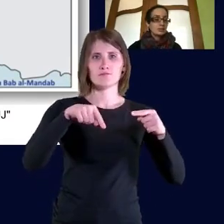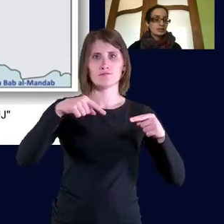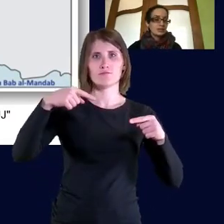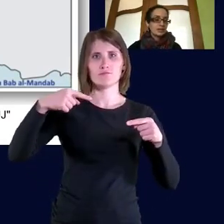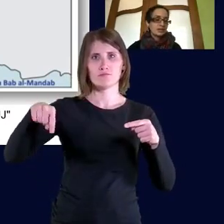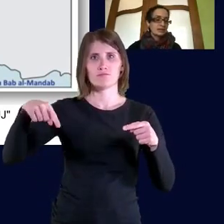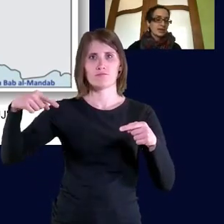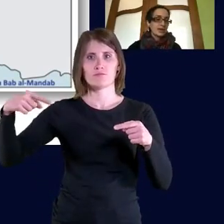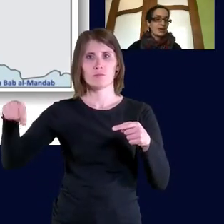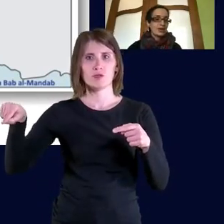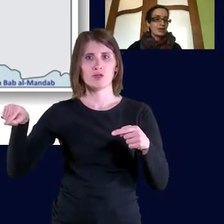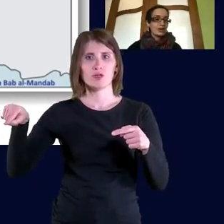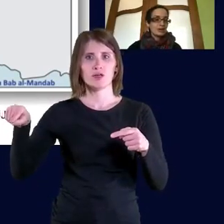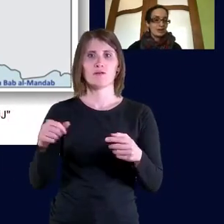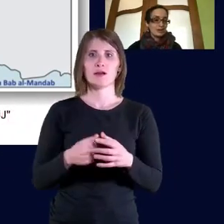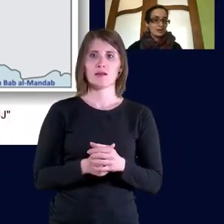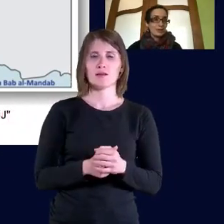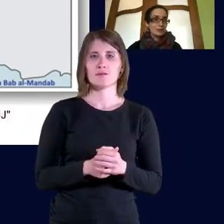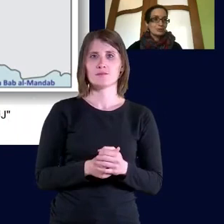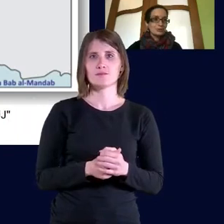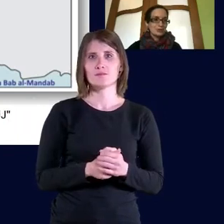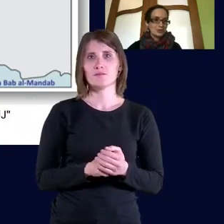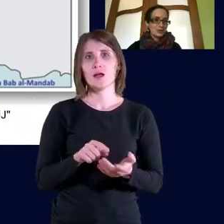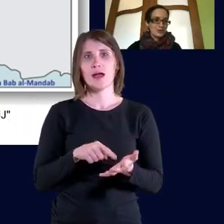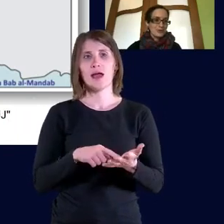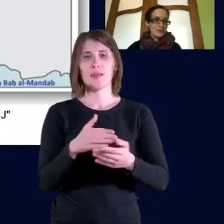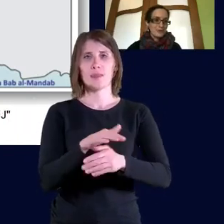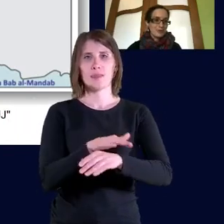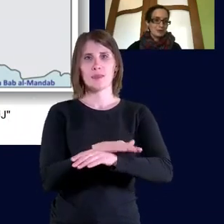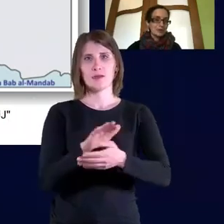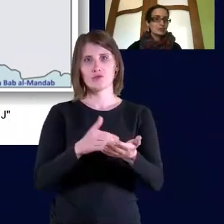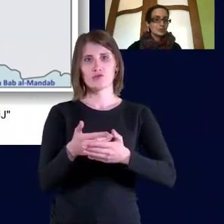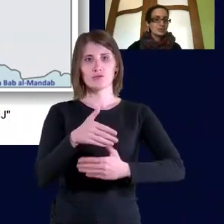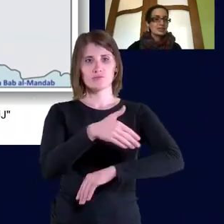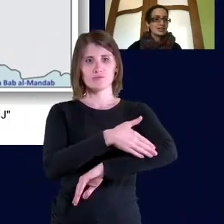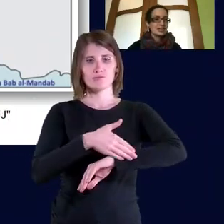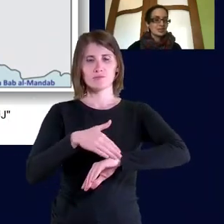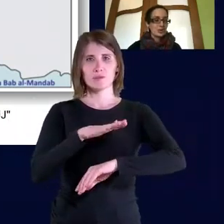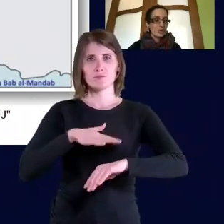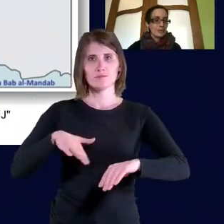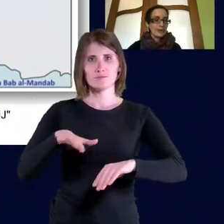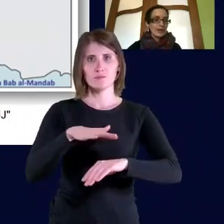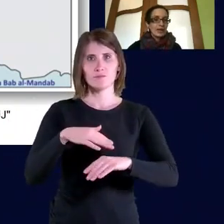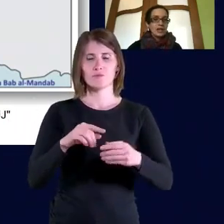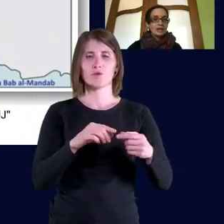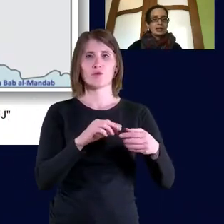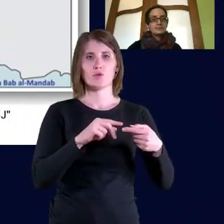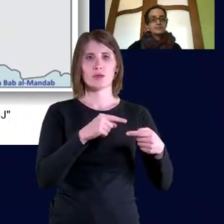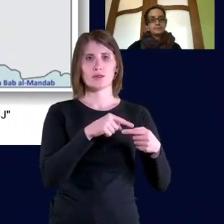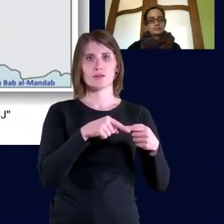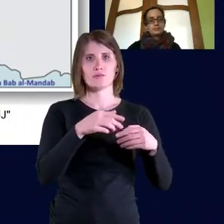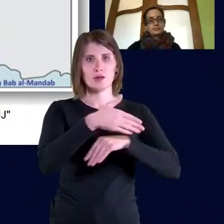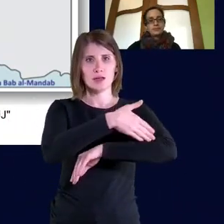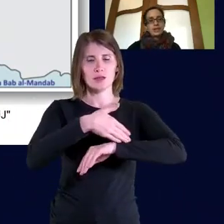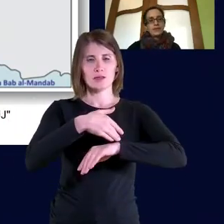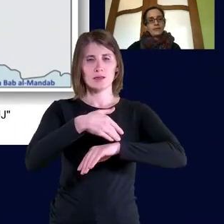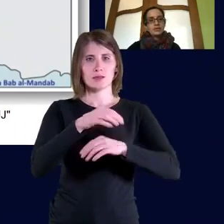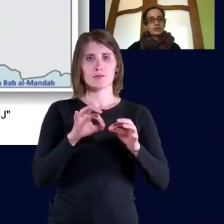natomiast granica Else for to już jest granica ciągłą